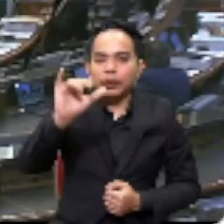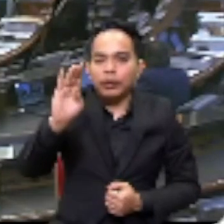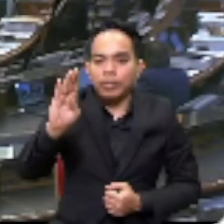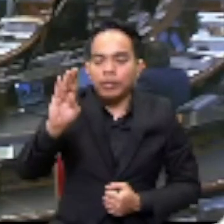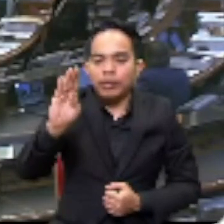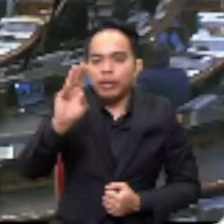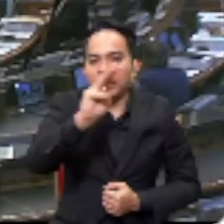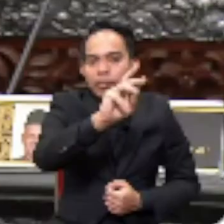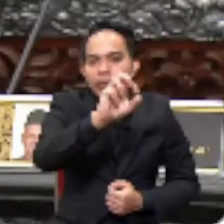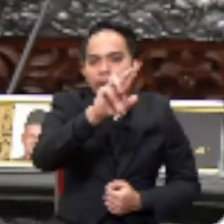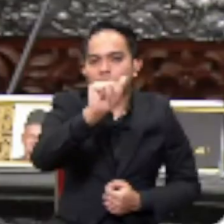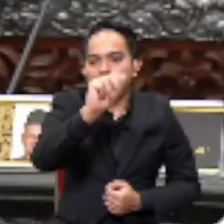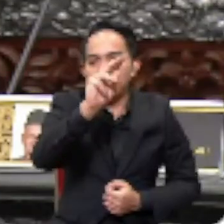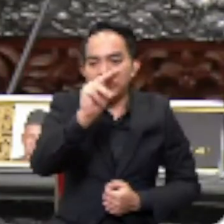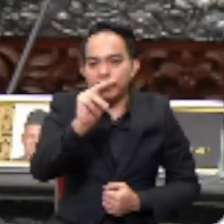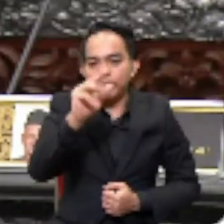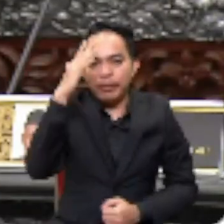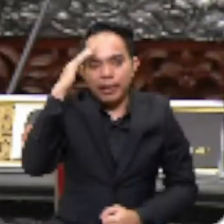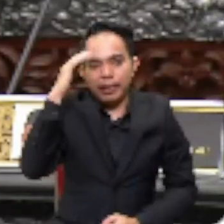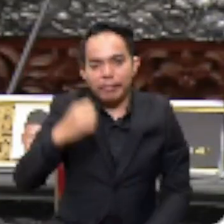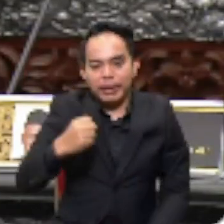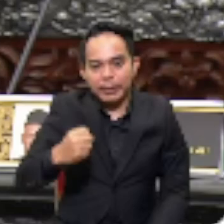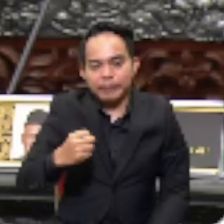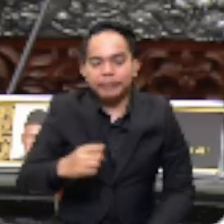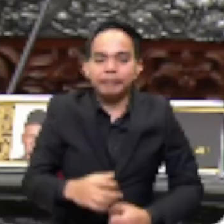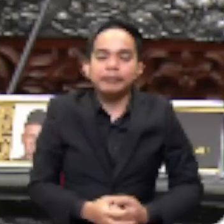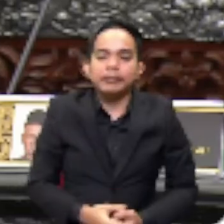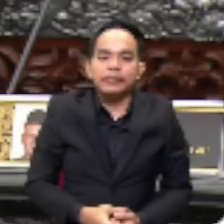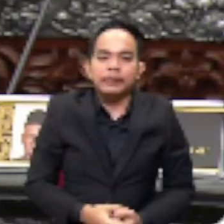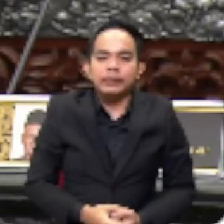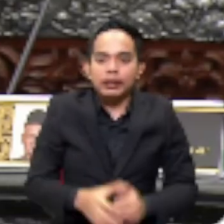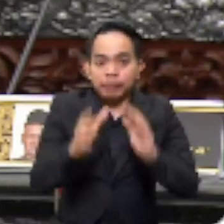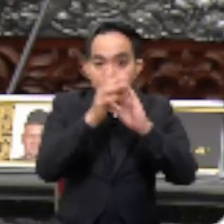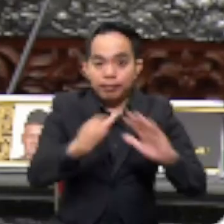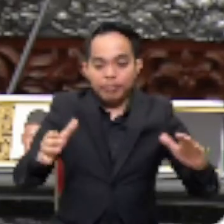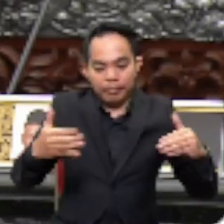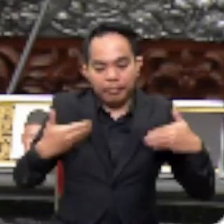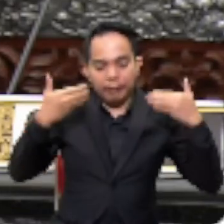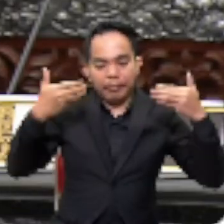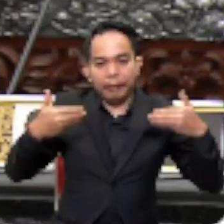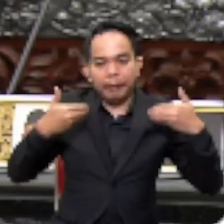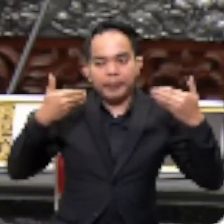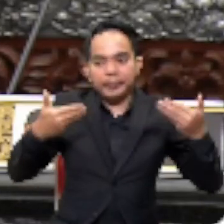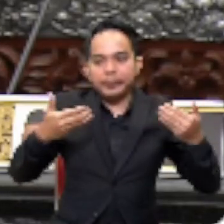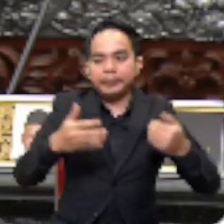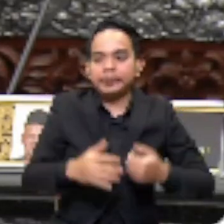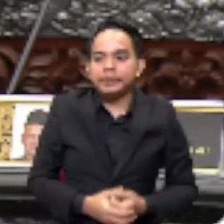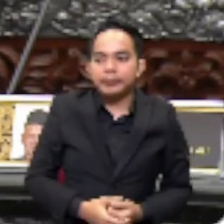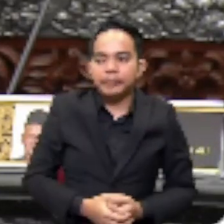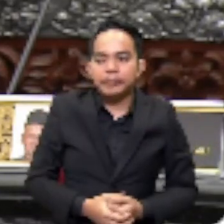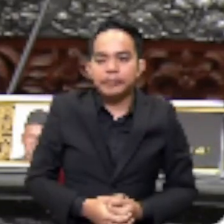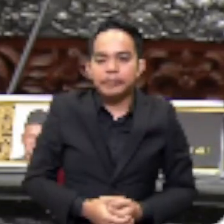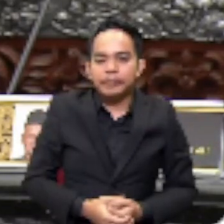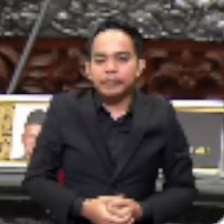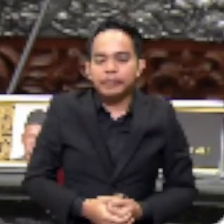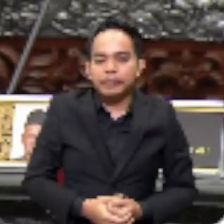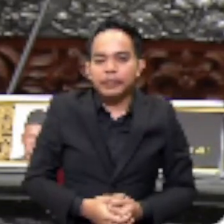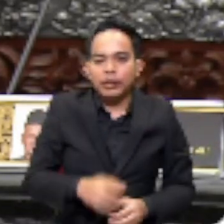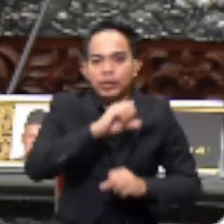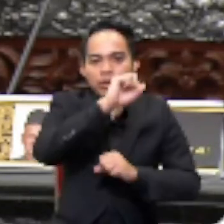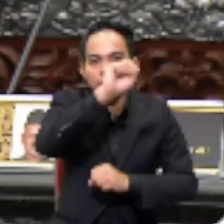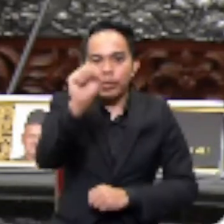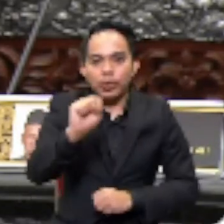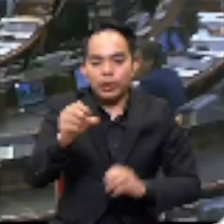Maran Assalamualaikum warahmatullahi wabarakatuh dan salam sejahtera Datuk yang di-pertua soalan saya nombor